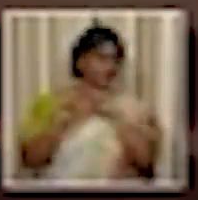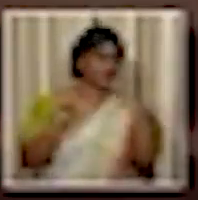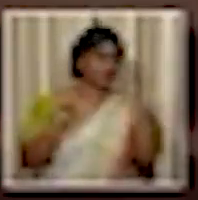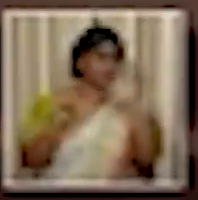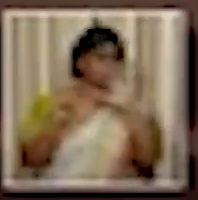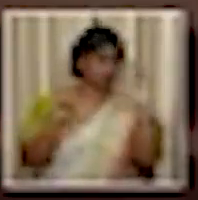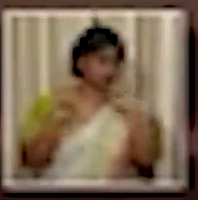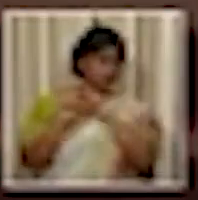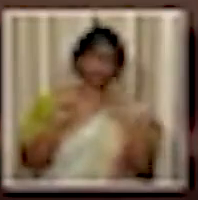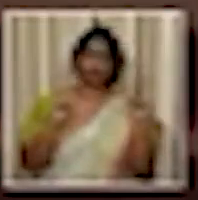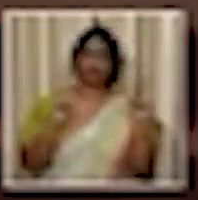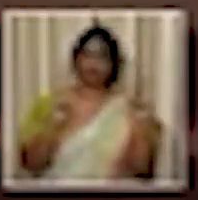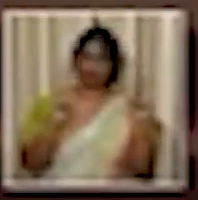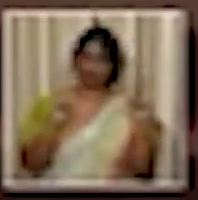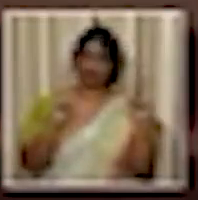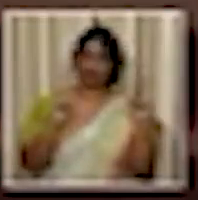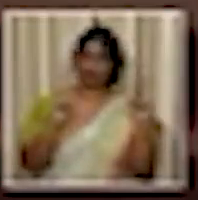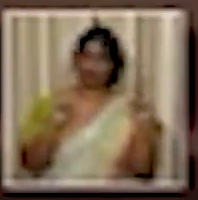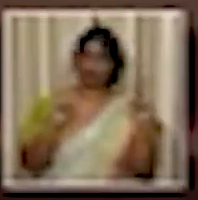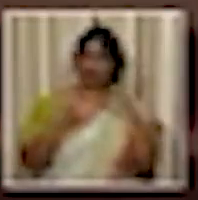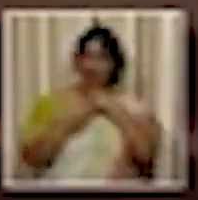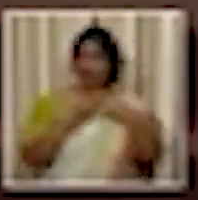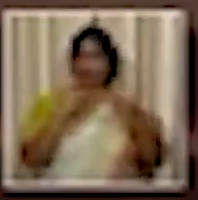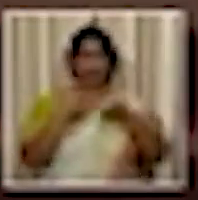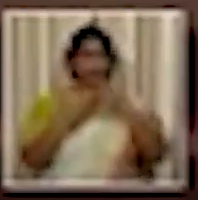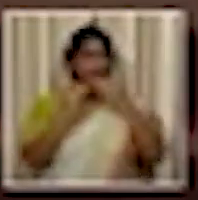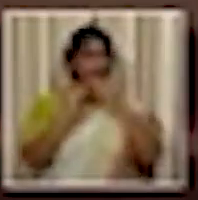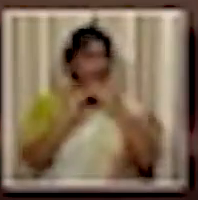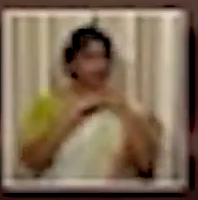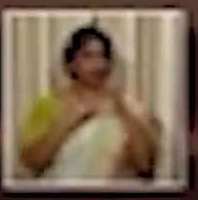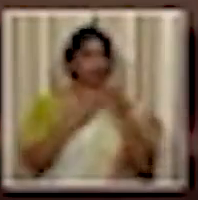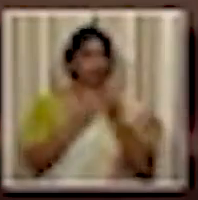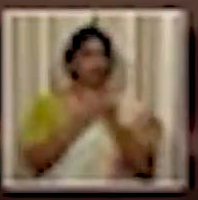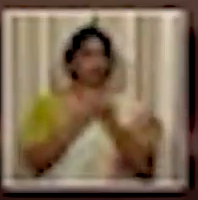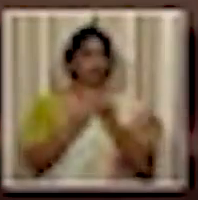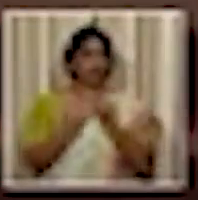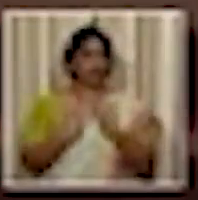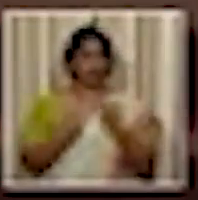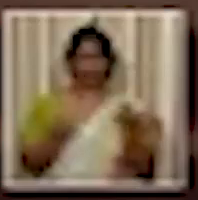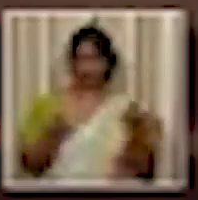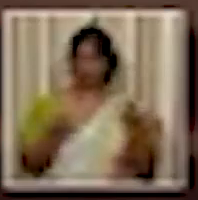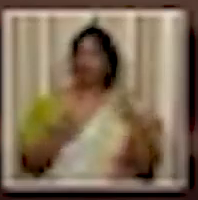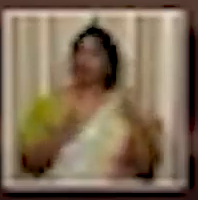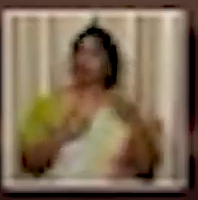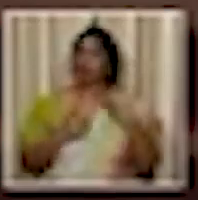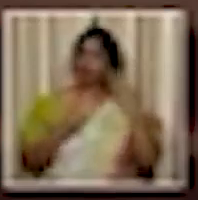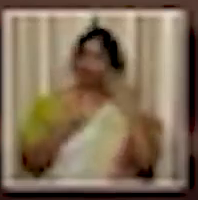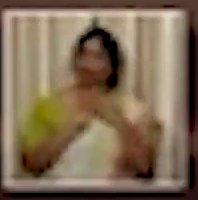2015-19 වෙනදා තිබිච්ච බාගට හදලා තිබිච්ච ඒවට අවශ්‍ය ප්‍රතිපාදන අපි ගාව තිබුණේ. අපි ඒ